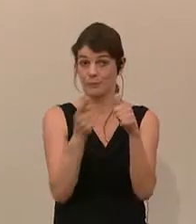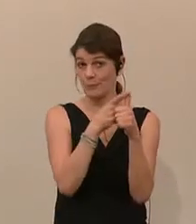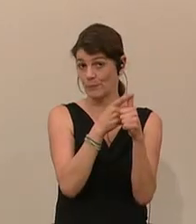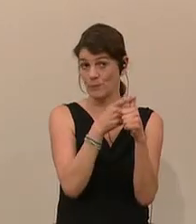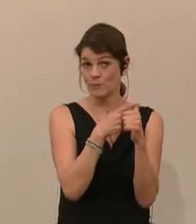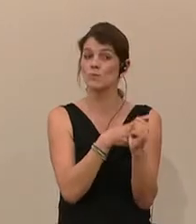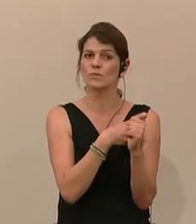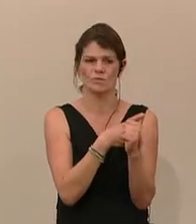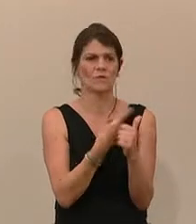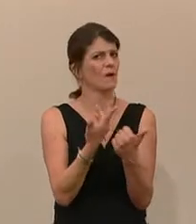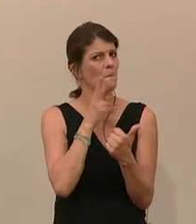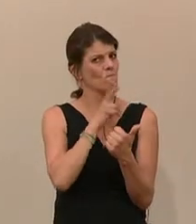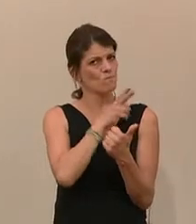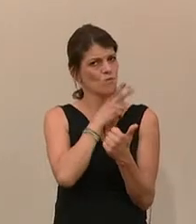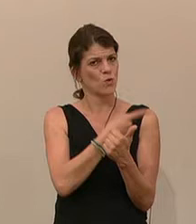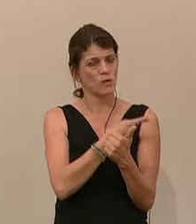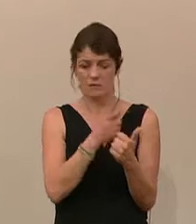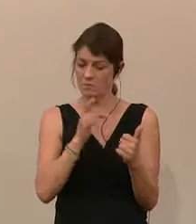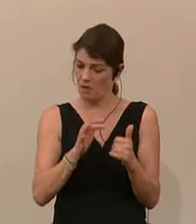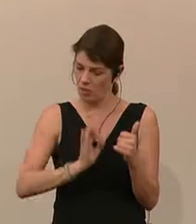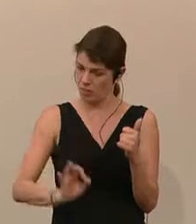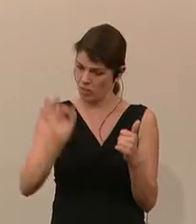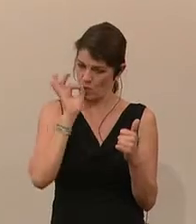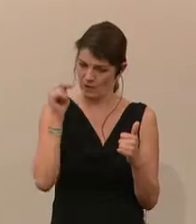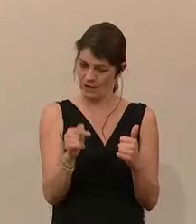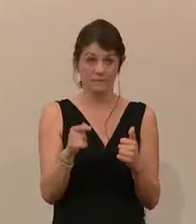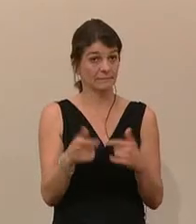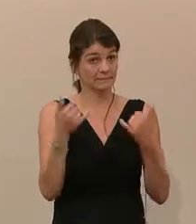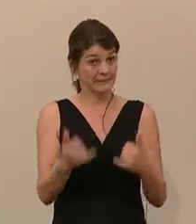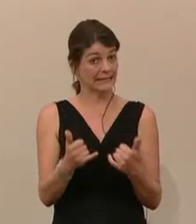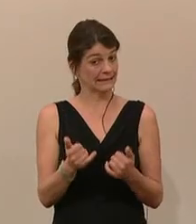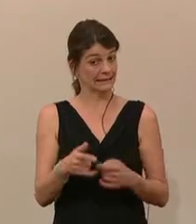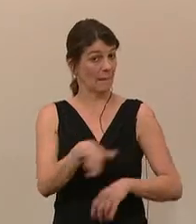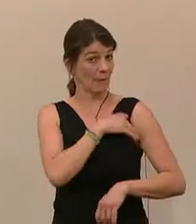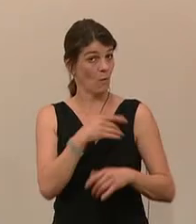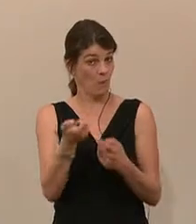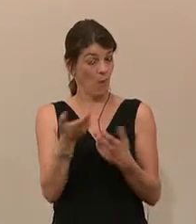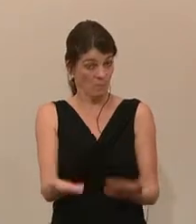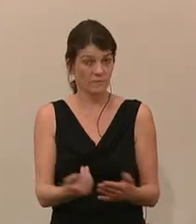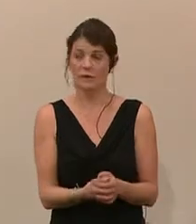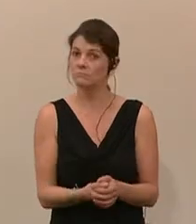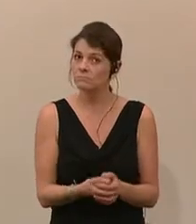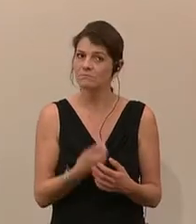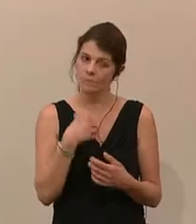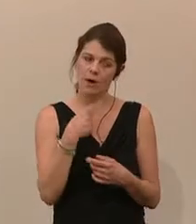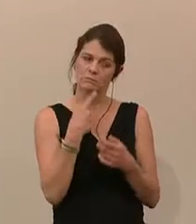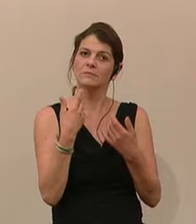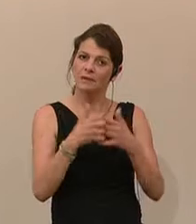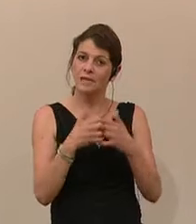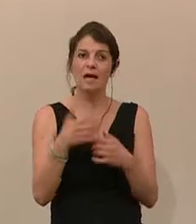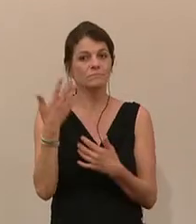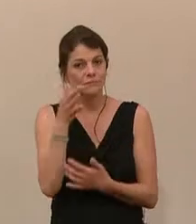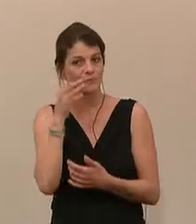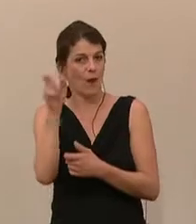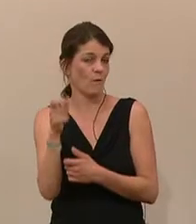ist aus der Sicht deiner Mutter mit deiner Tochter, die gerade mitten in der Matura steckt. Und ich darf ihr von hier